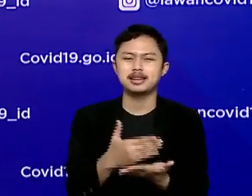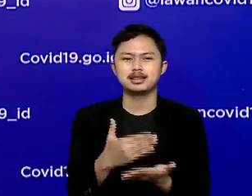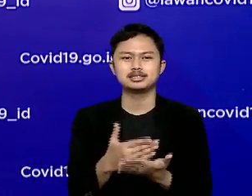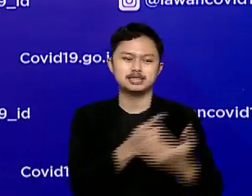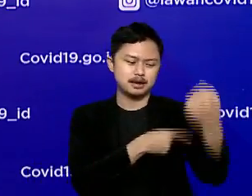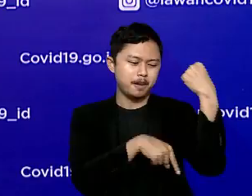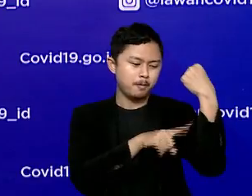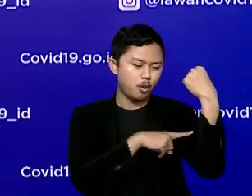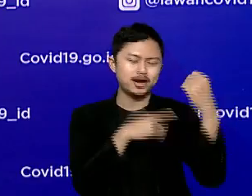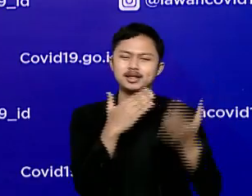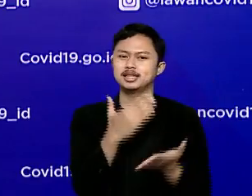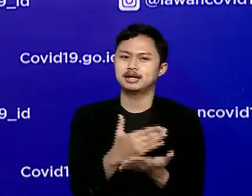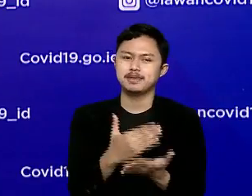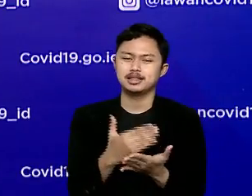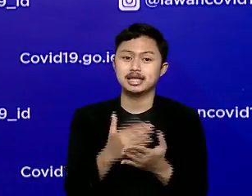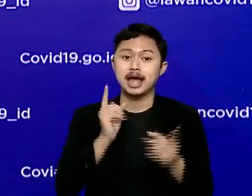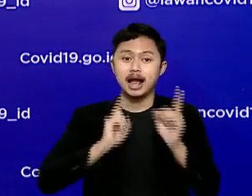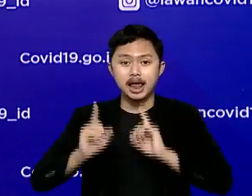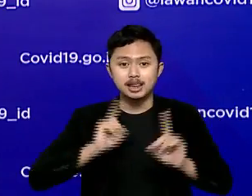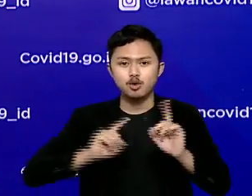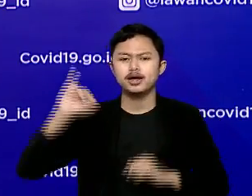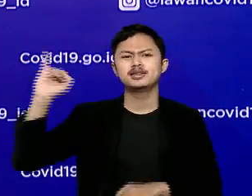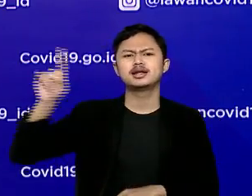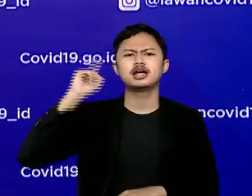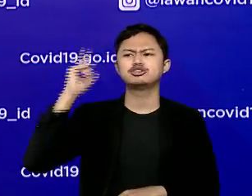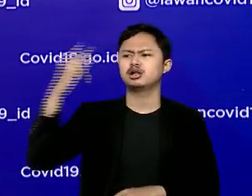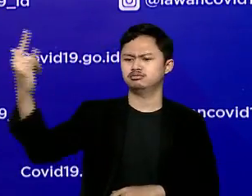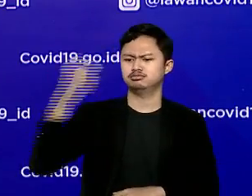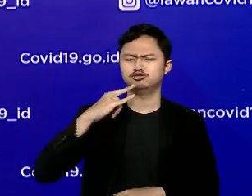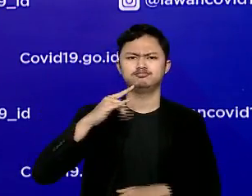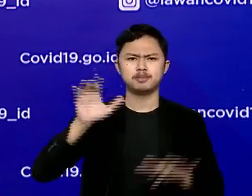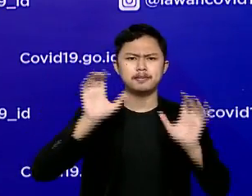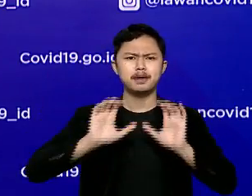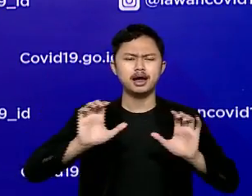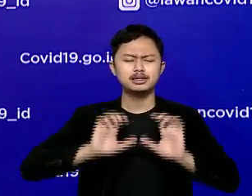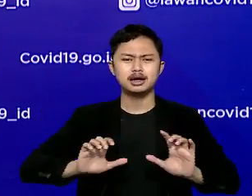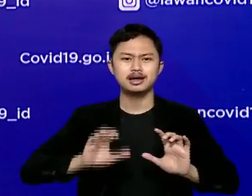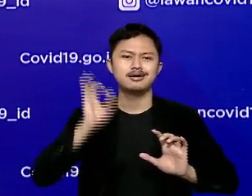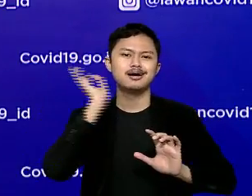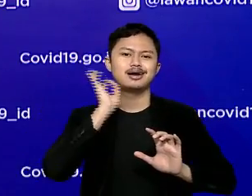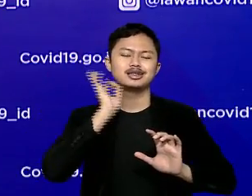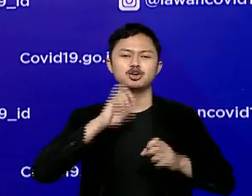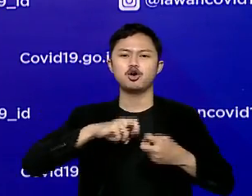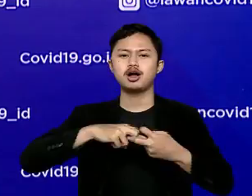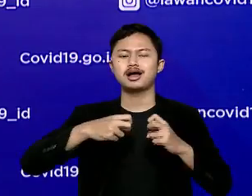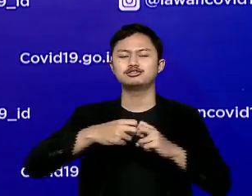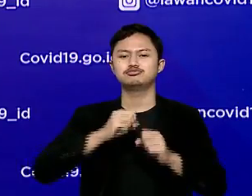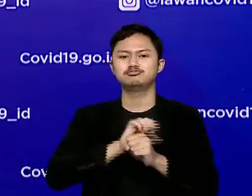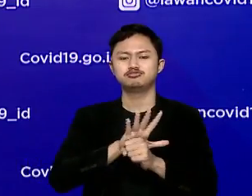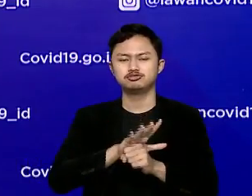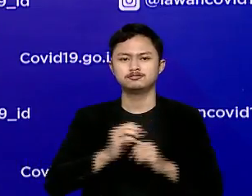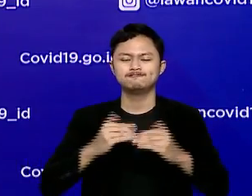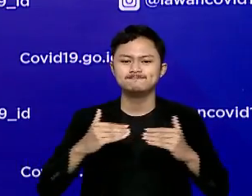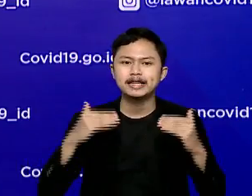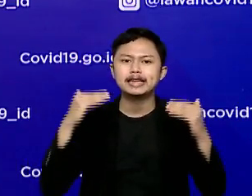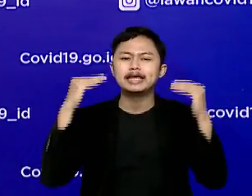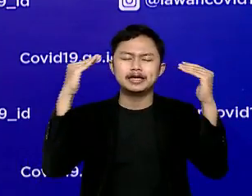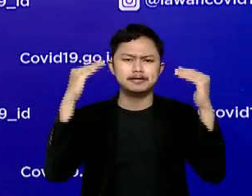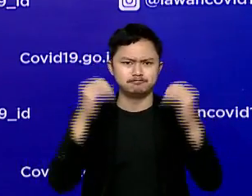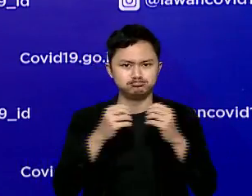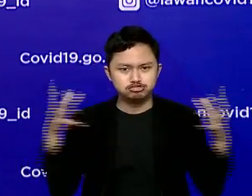daya, jika kedatangan dari luar negeri terlampau besar, potensi meledaknya kasus bukan tidak mungkin